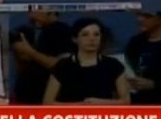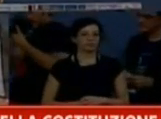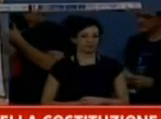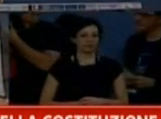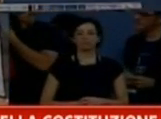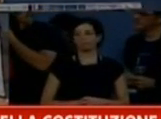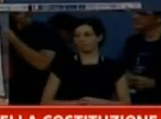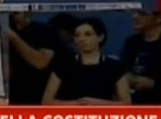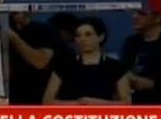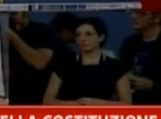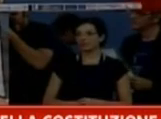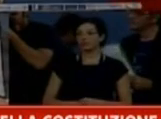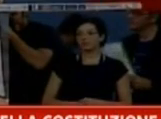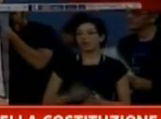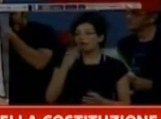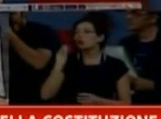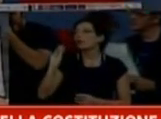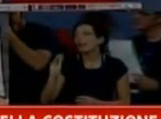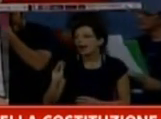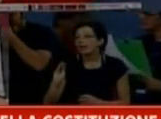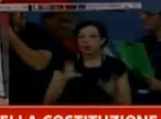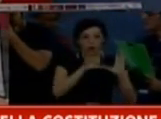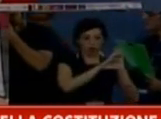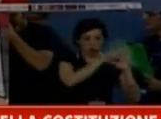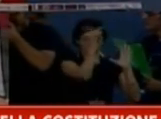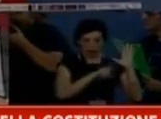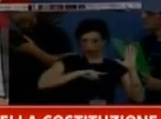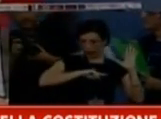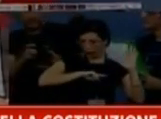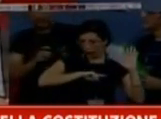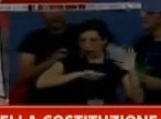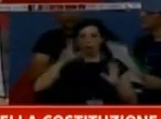che genere di uomini e donne è caduta?